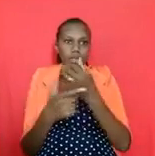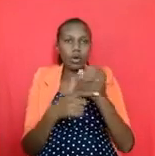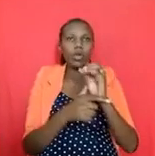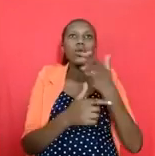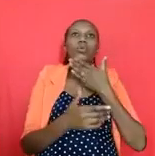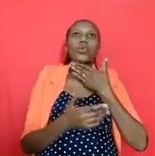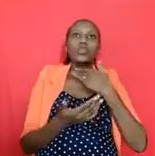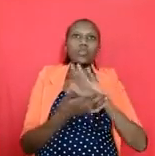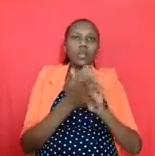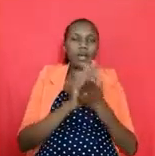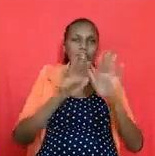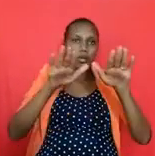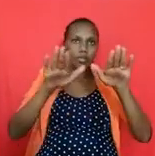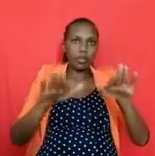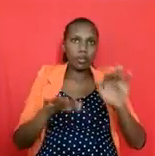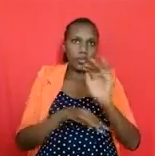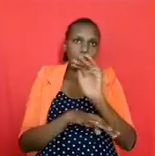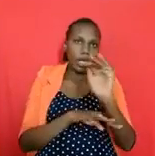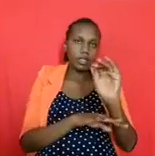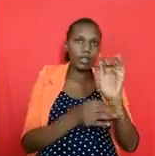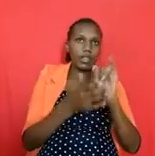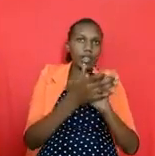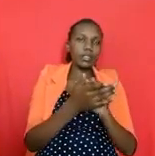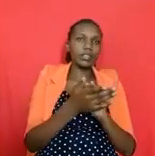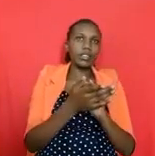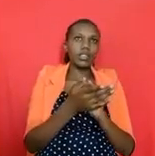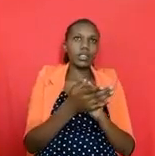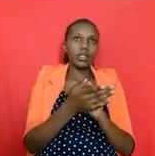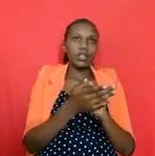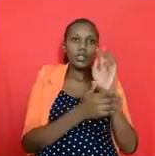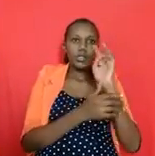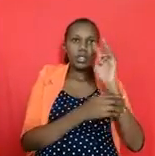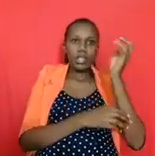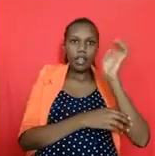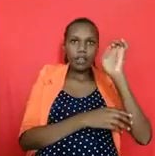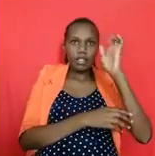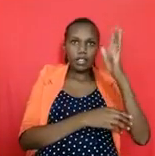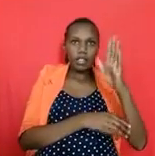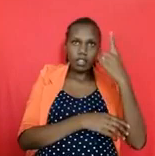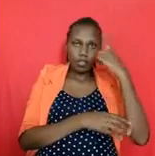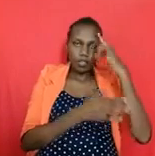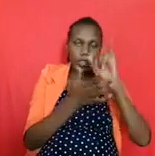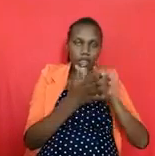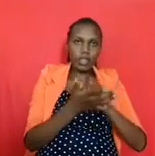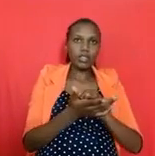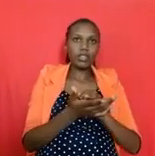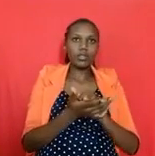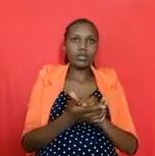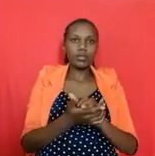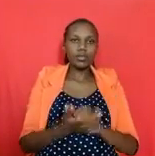mekweda kuigiri romoko ni mukurio muhote kuona evangelist nigetha muhote kuyadikithia.